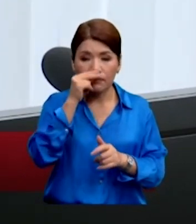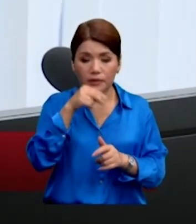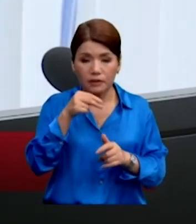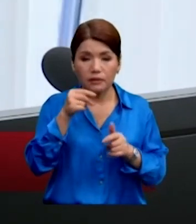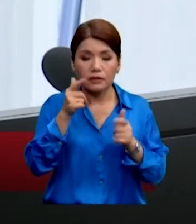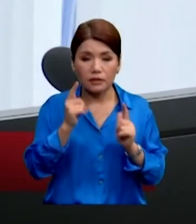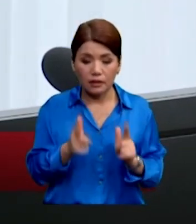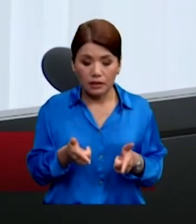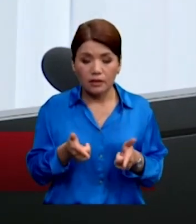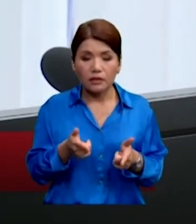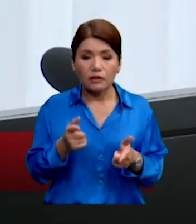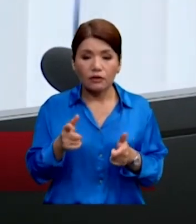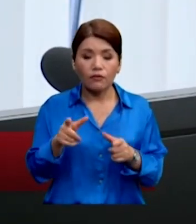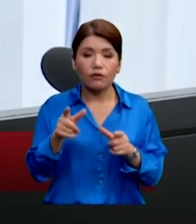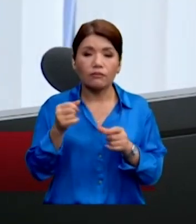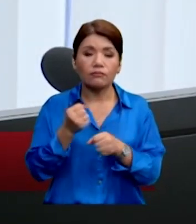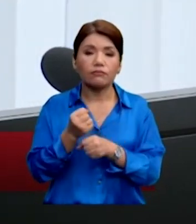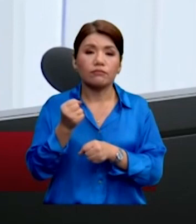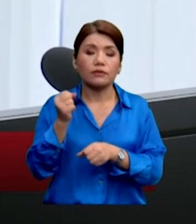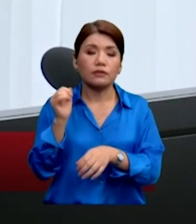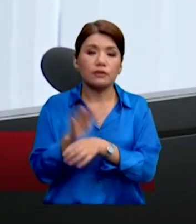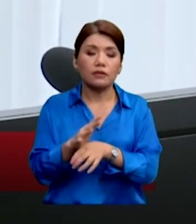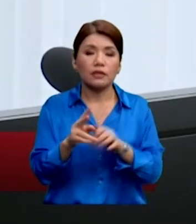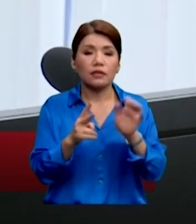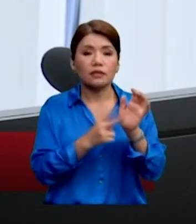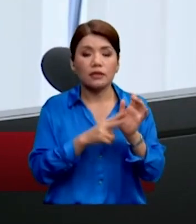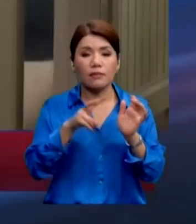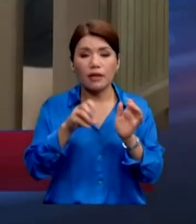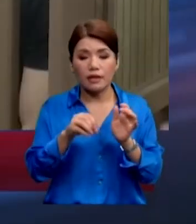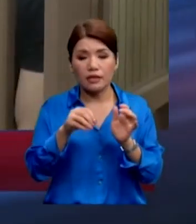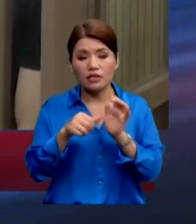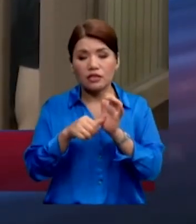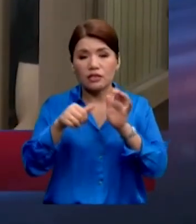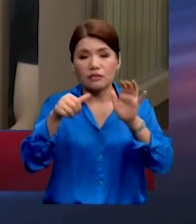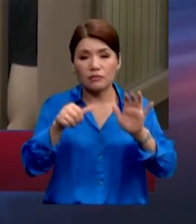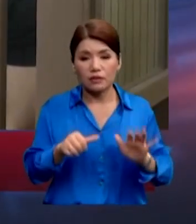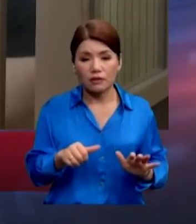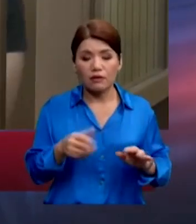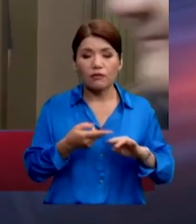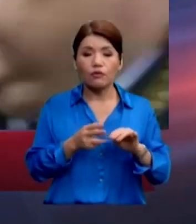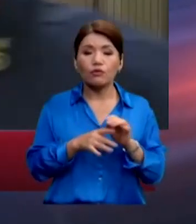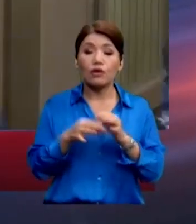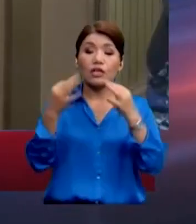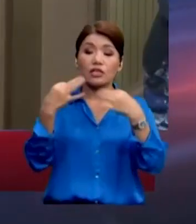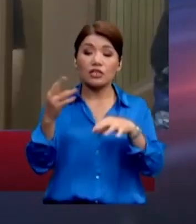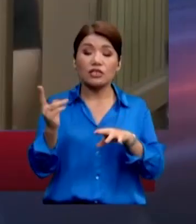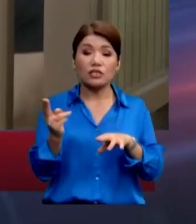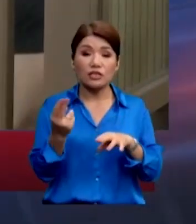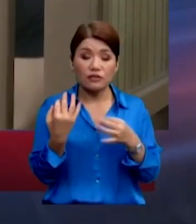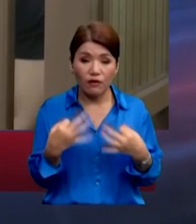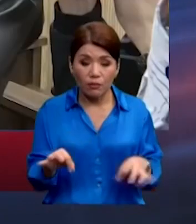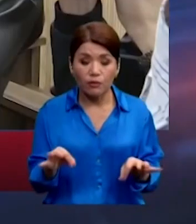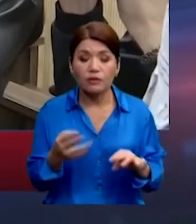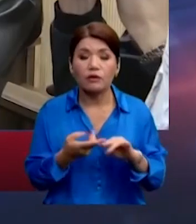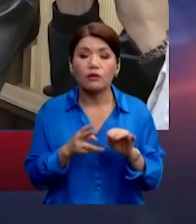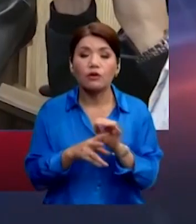считал необходимым назначить вам 7 лет 6 месяцев лишения свободы. Помимо лишения свободы, Мурадов еще должен